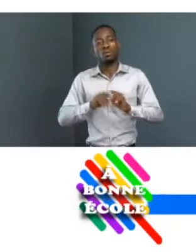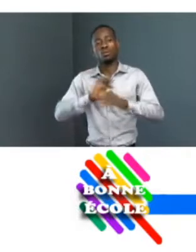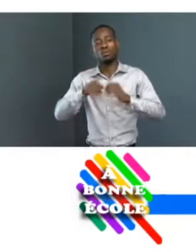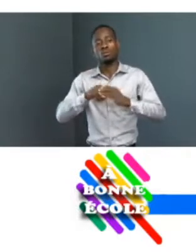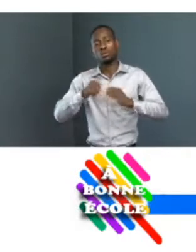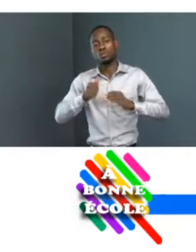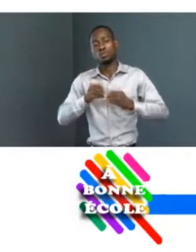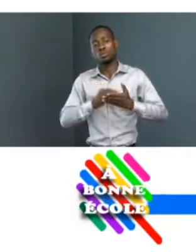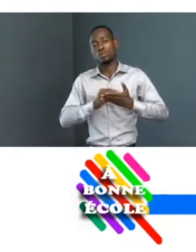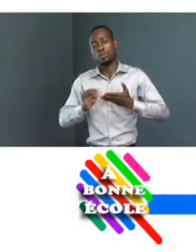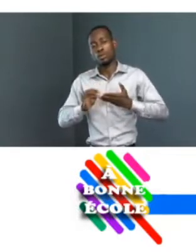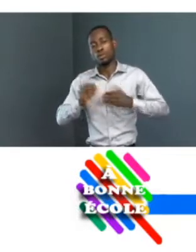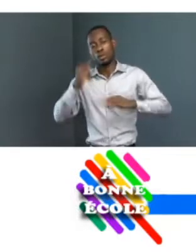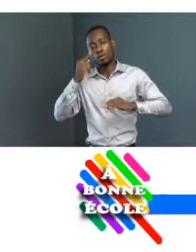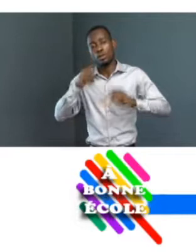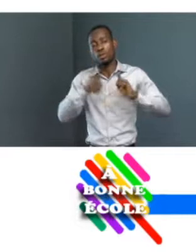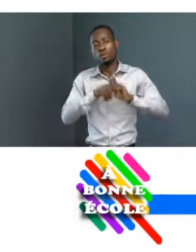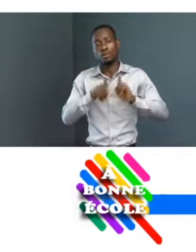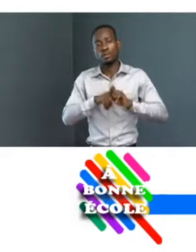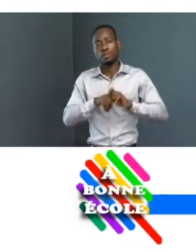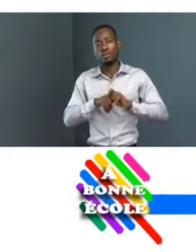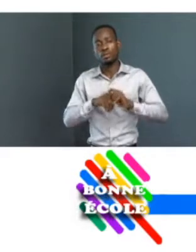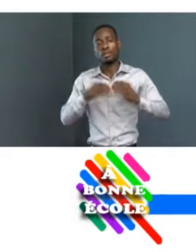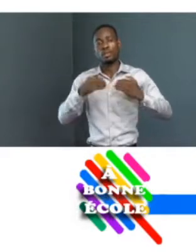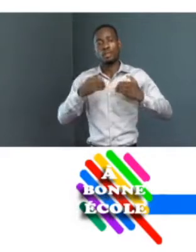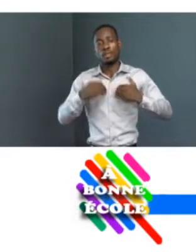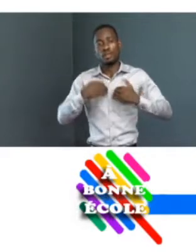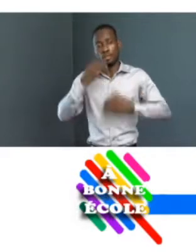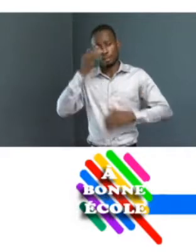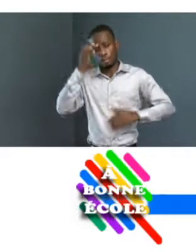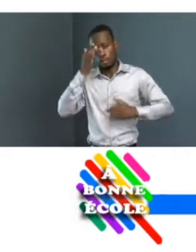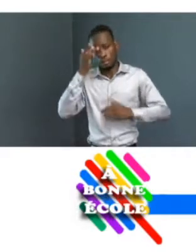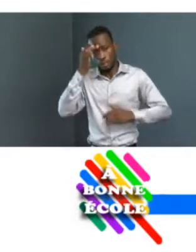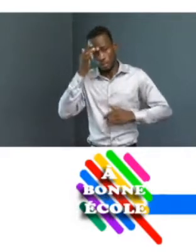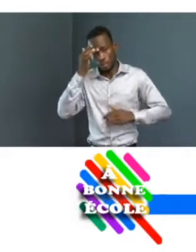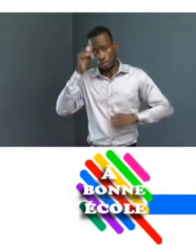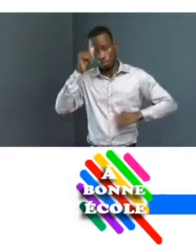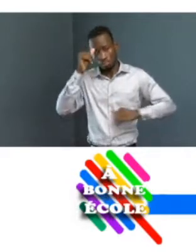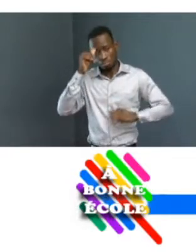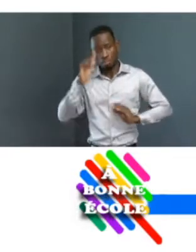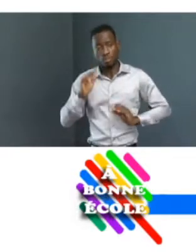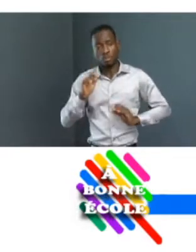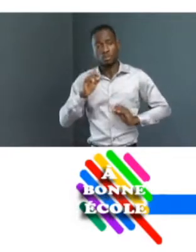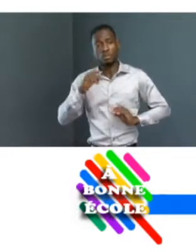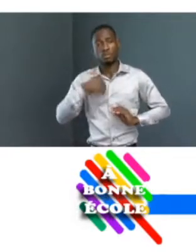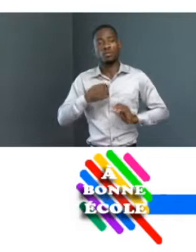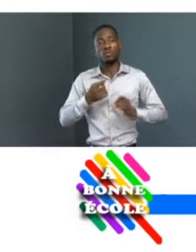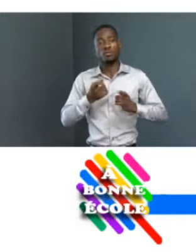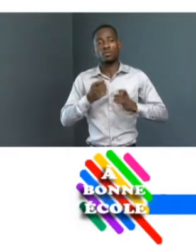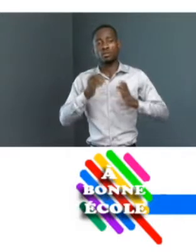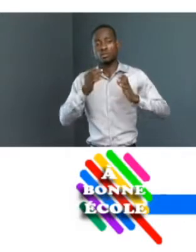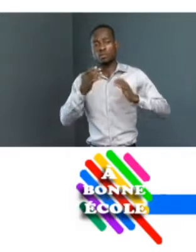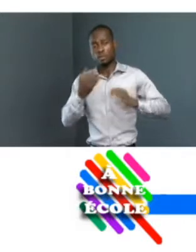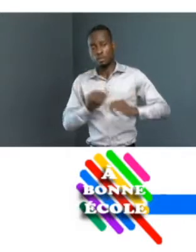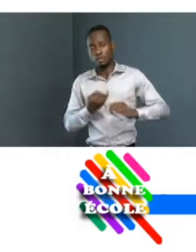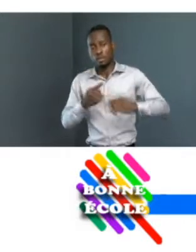organes, l'œil aussi a des anomalies. Je vais vous inviter à